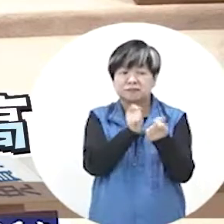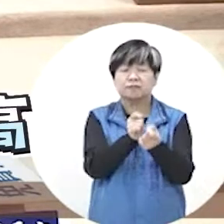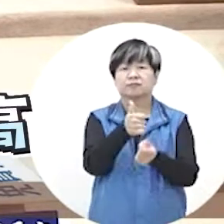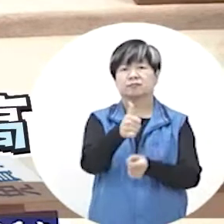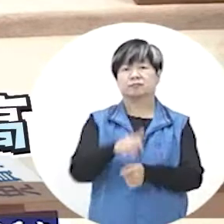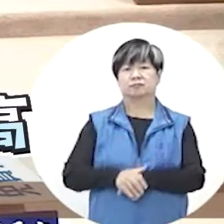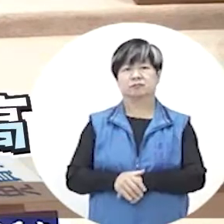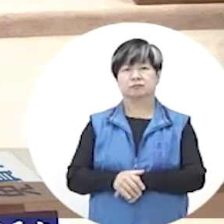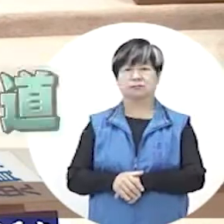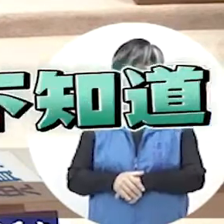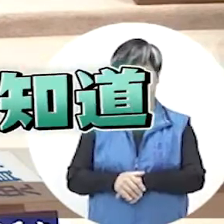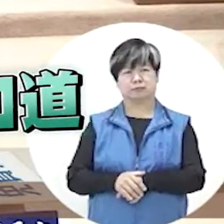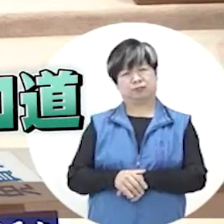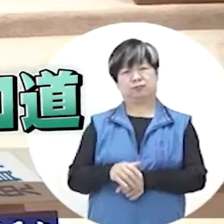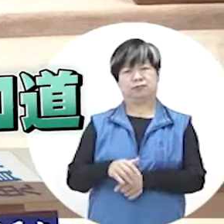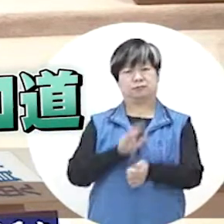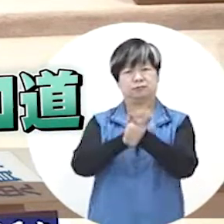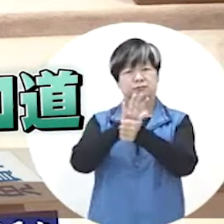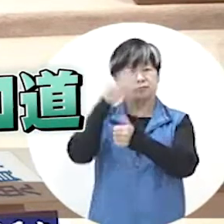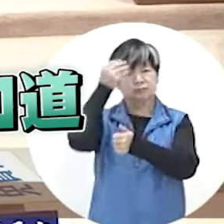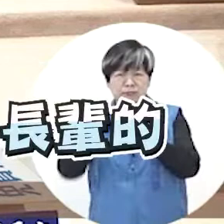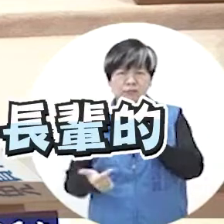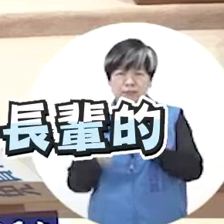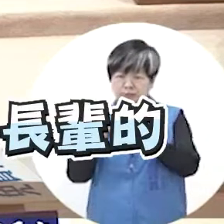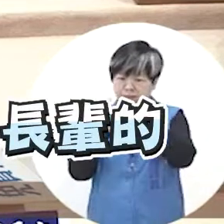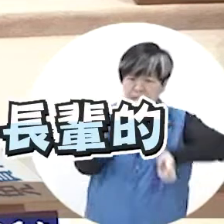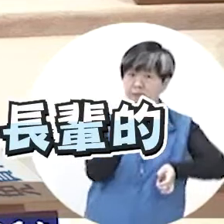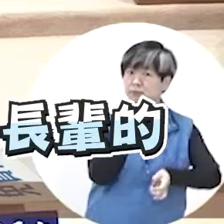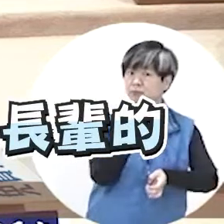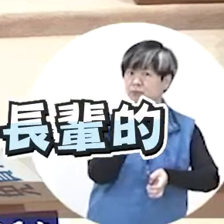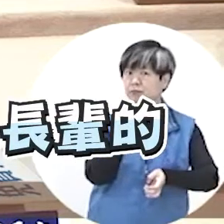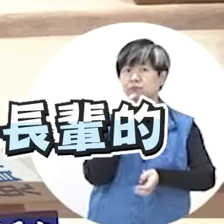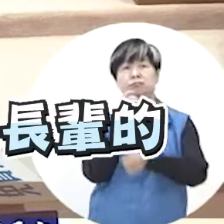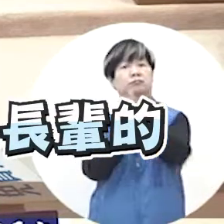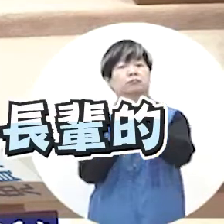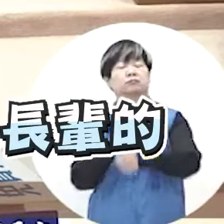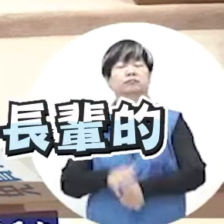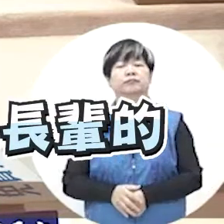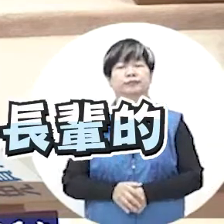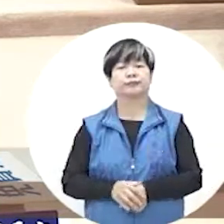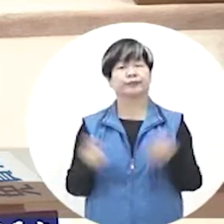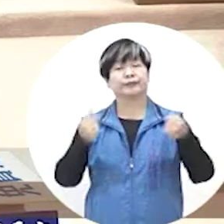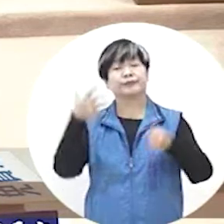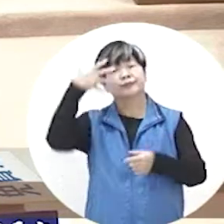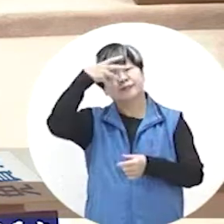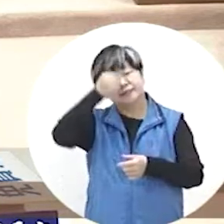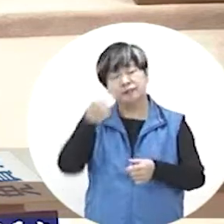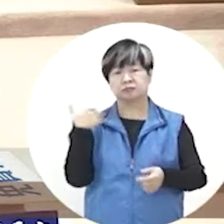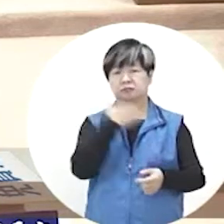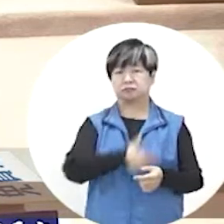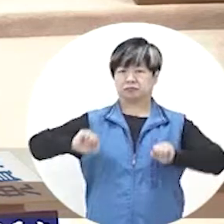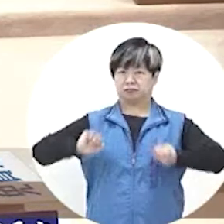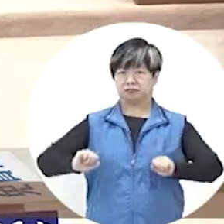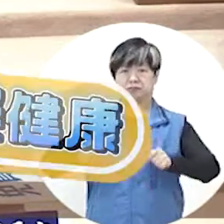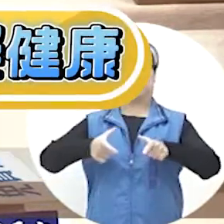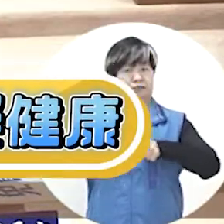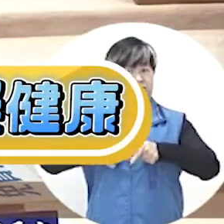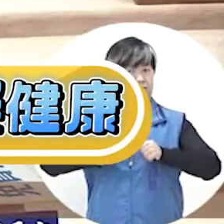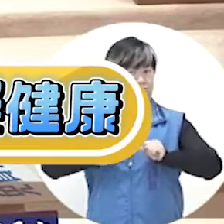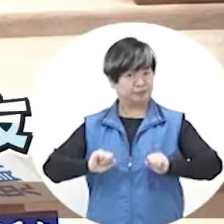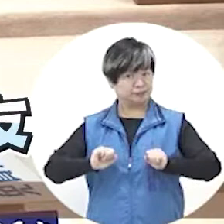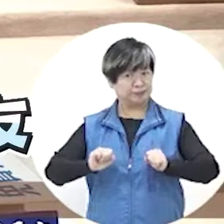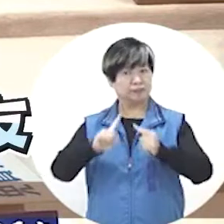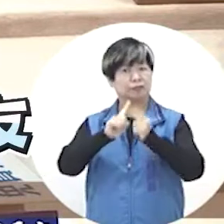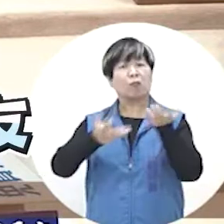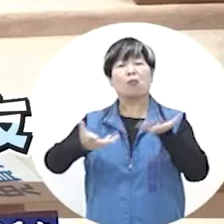标很崇高，可是它的细节我们不知道。比如说活跃老化，我们讲的是长辈的身体健康、心理健康，还有他的人际健